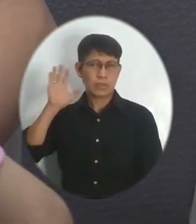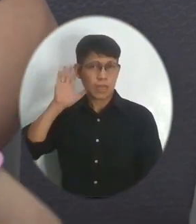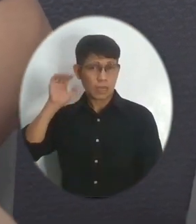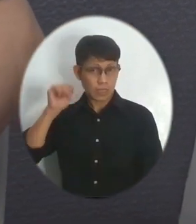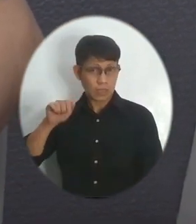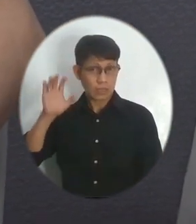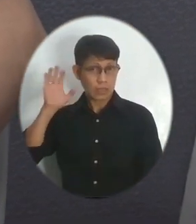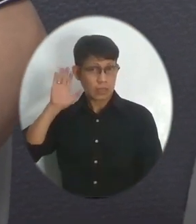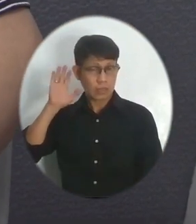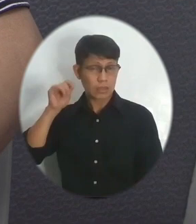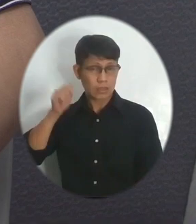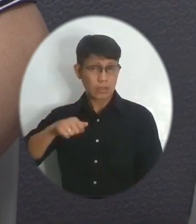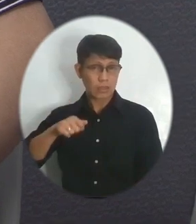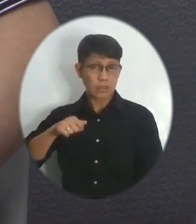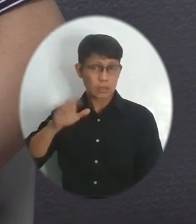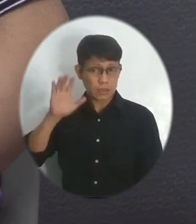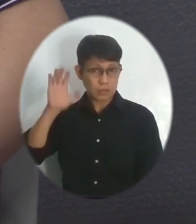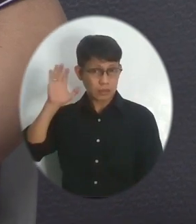Narinig mo?